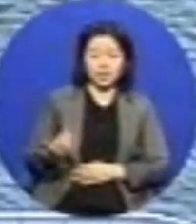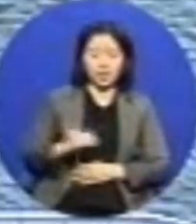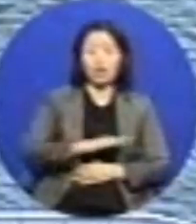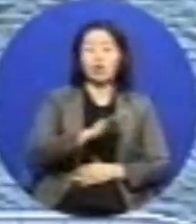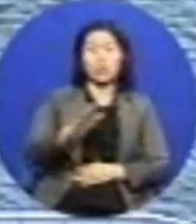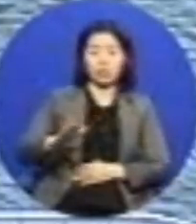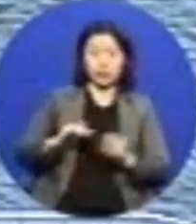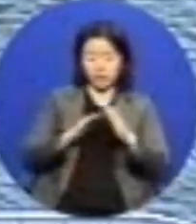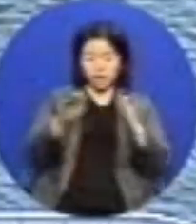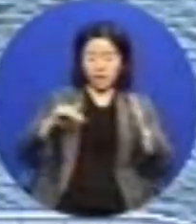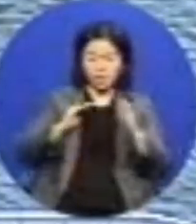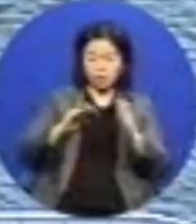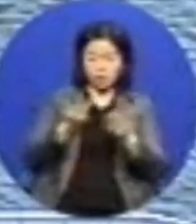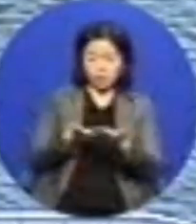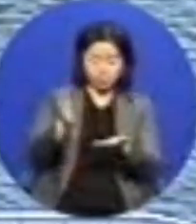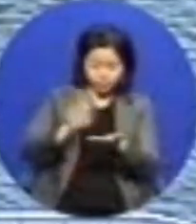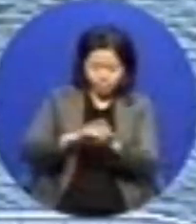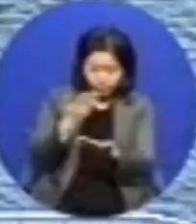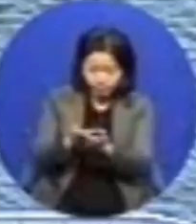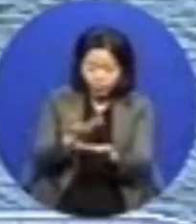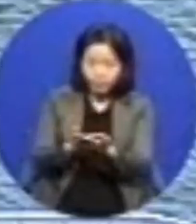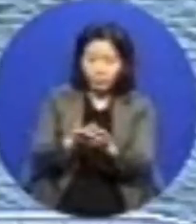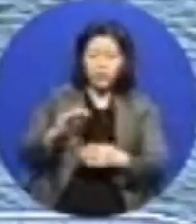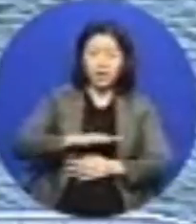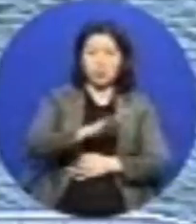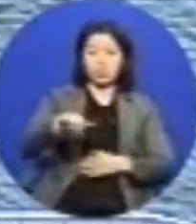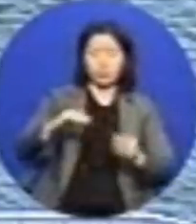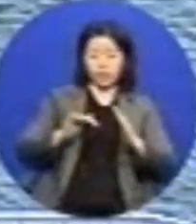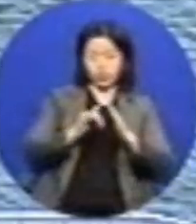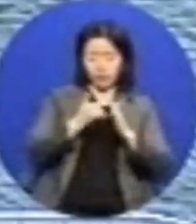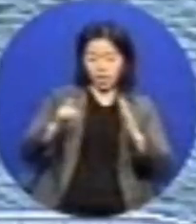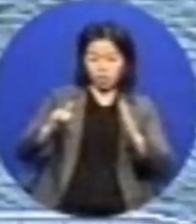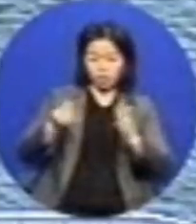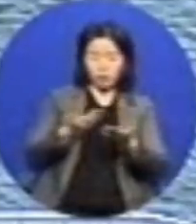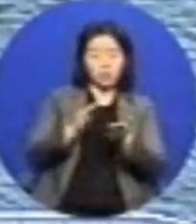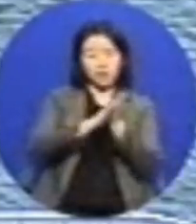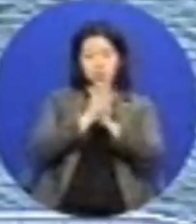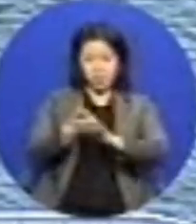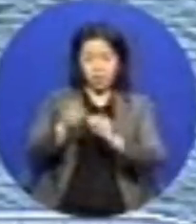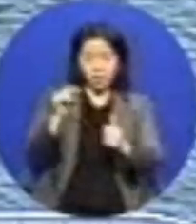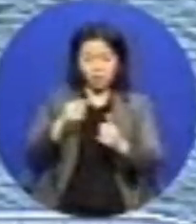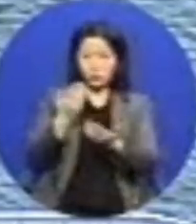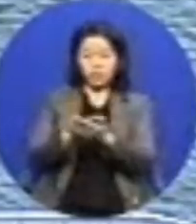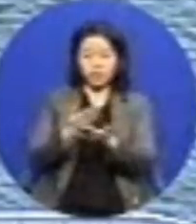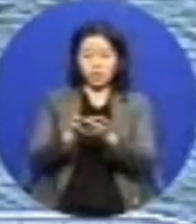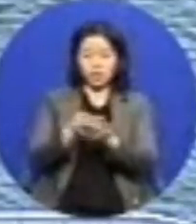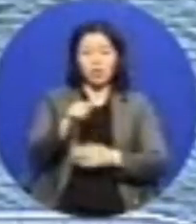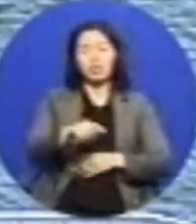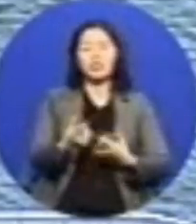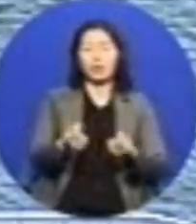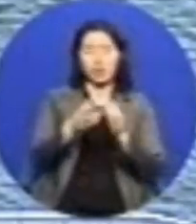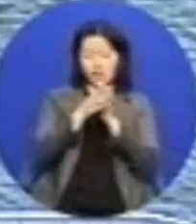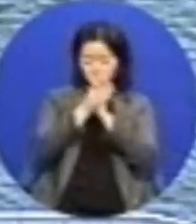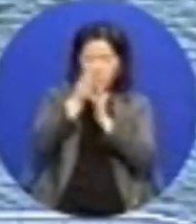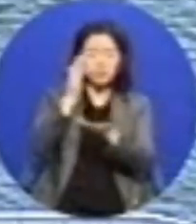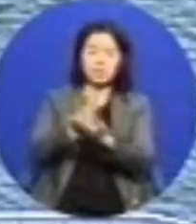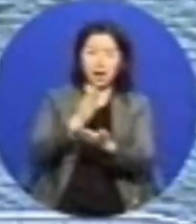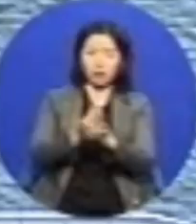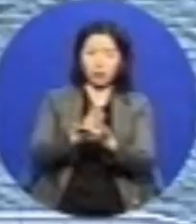우리 가정 변화 시켜 주세요 우리 가족 변화 시켜 주세요 그렇게 기도하지 말고